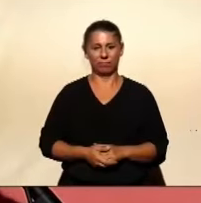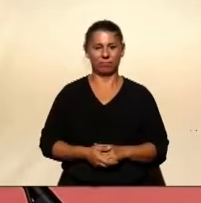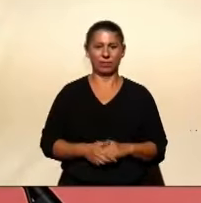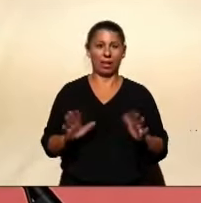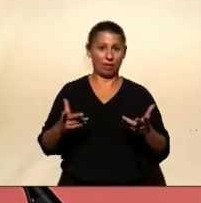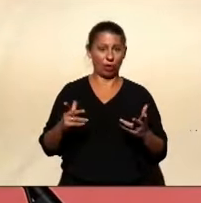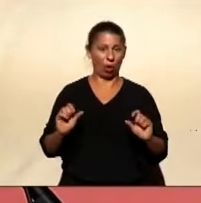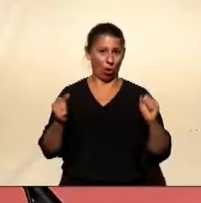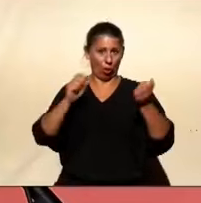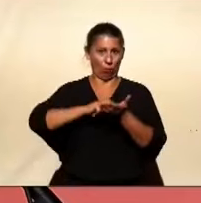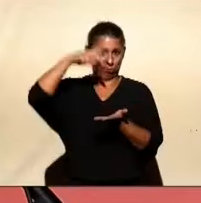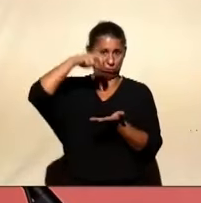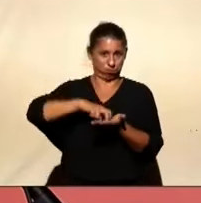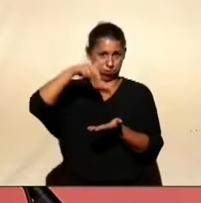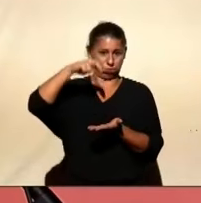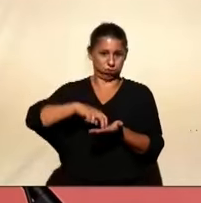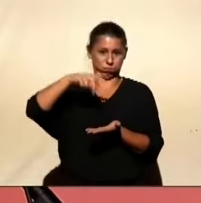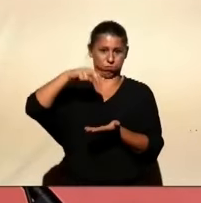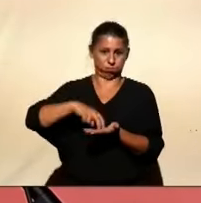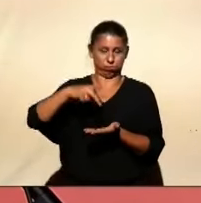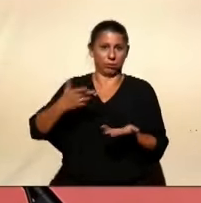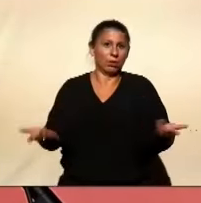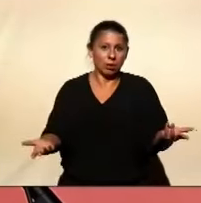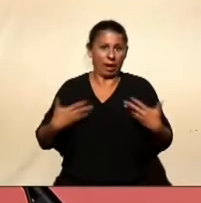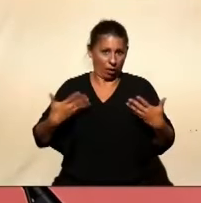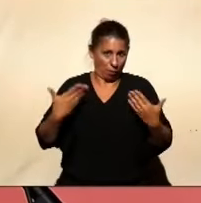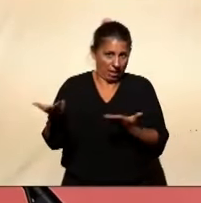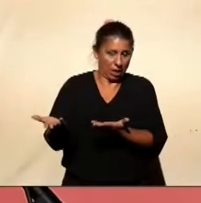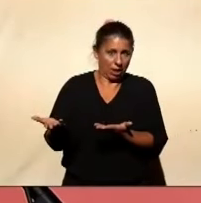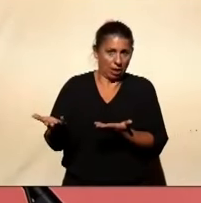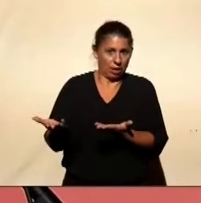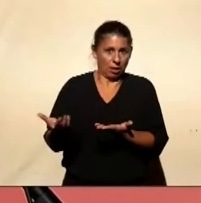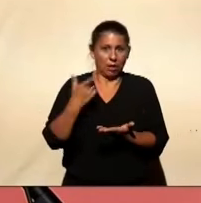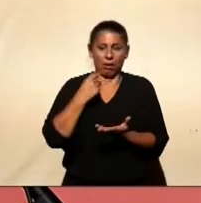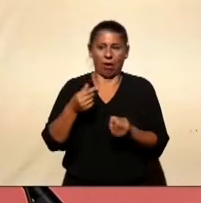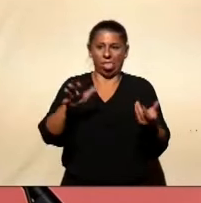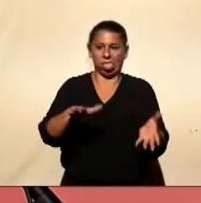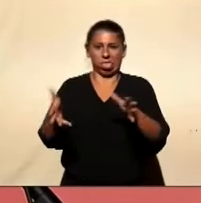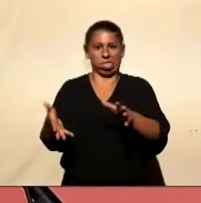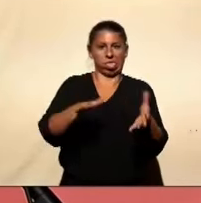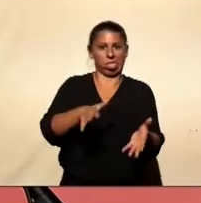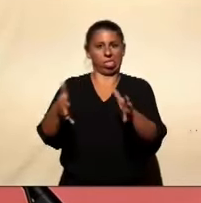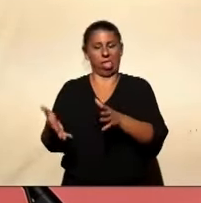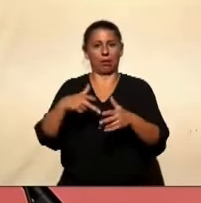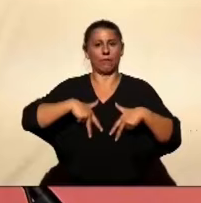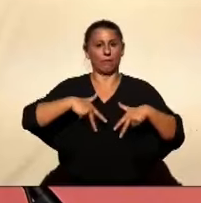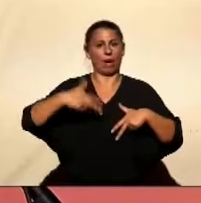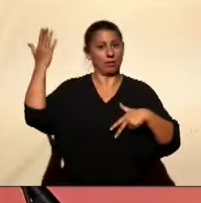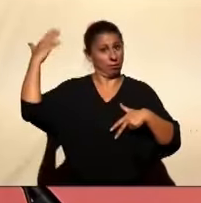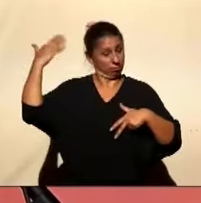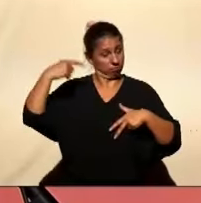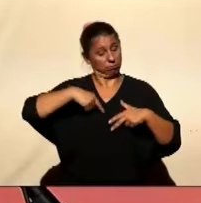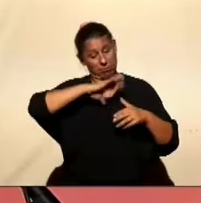για πανηγυρισμούς το γεγονός ότι εξαιτίας των παλινοδιών όλων των κυβερνήσεων